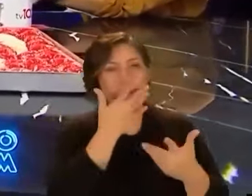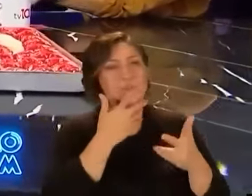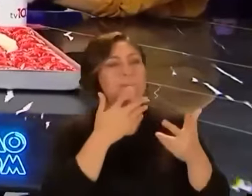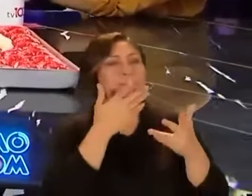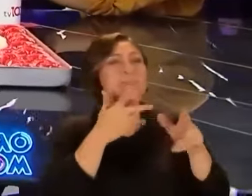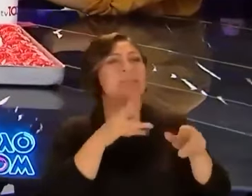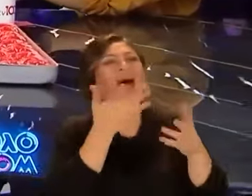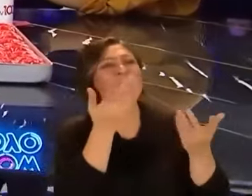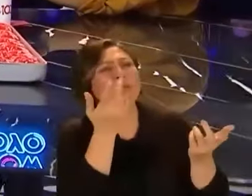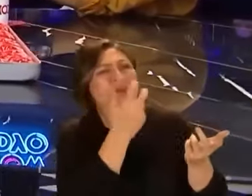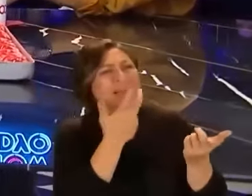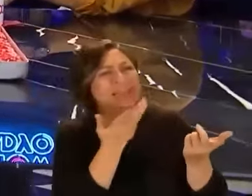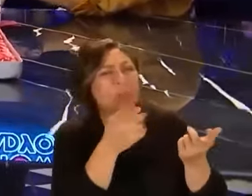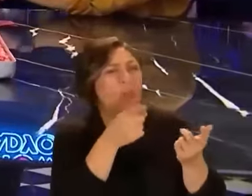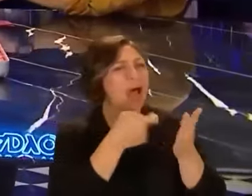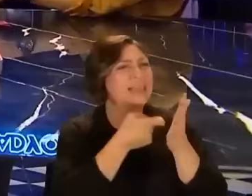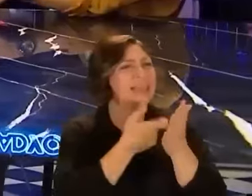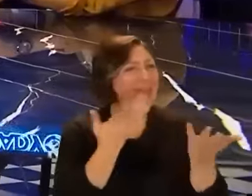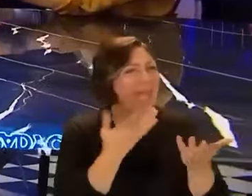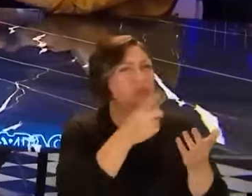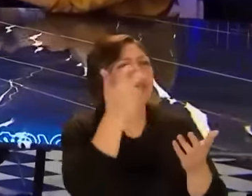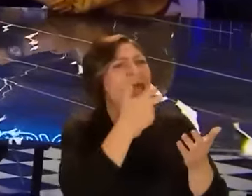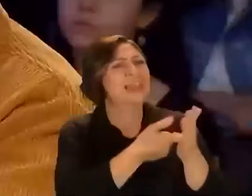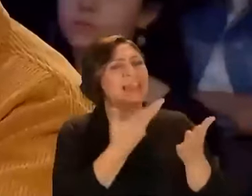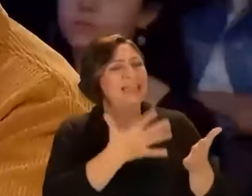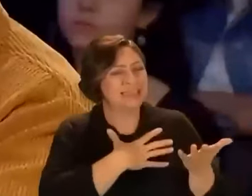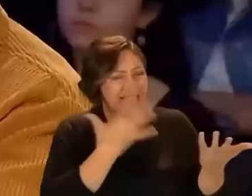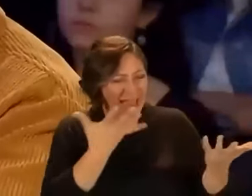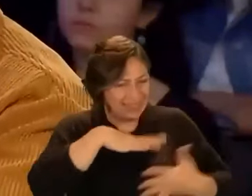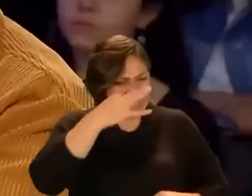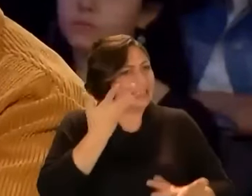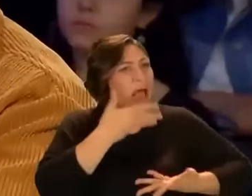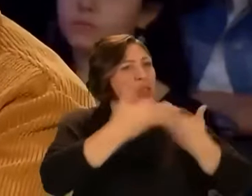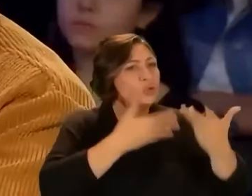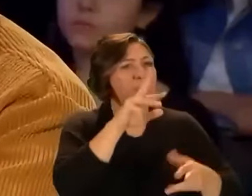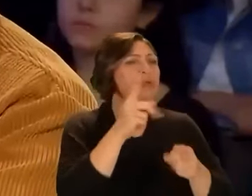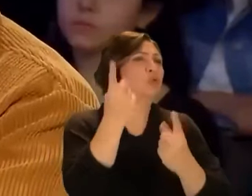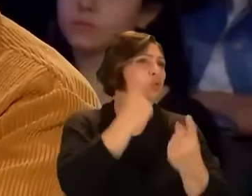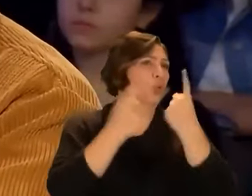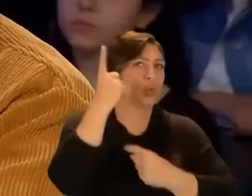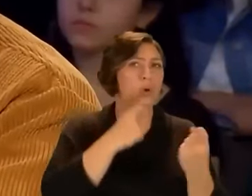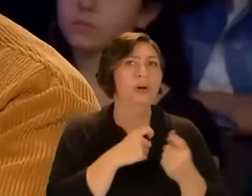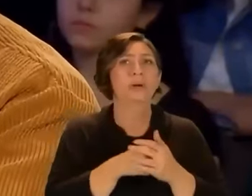genelde. Ne tarz yapıyorsun? İşte bu tarzın adı ne? Nasıl bir şey yapıyorsun? Kendini nasıl tanımlıyorsun? Falan diye soruluyor.